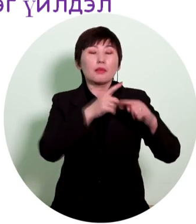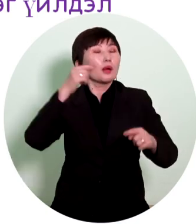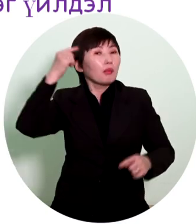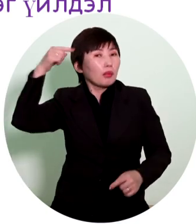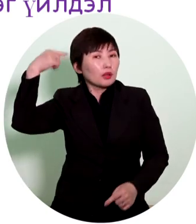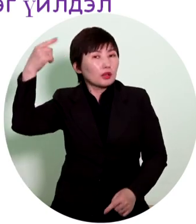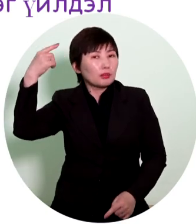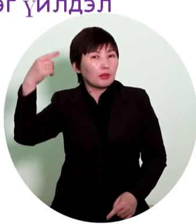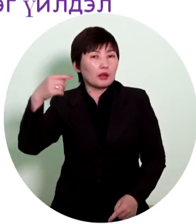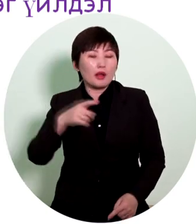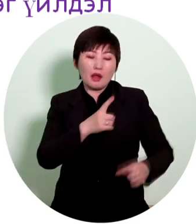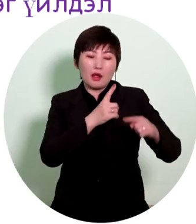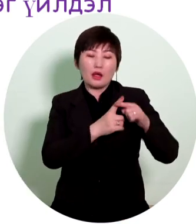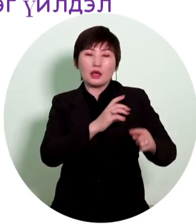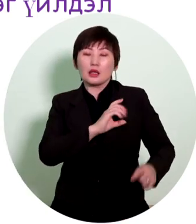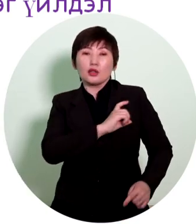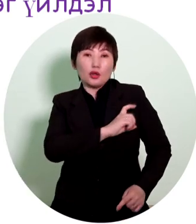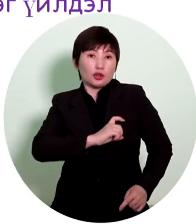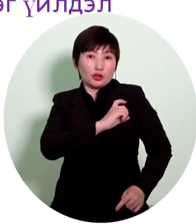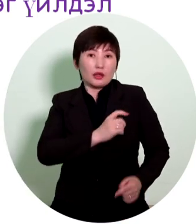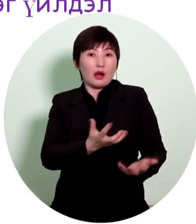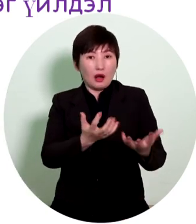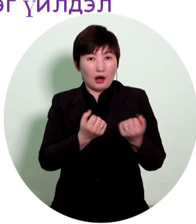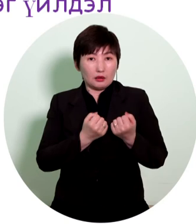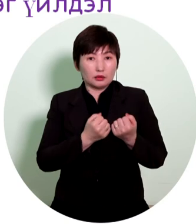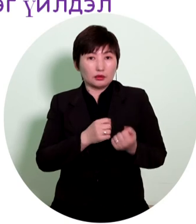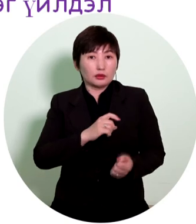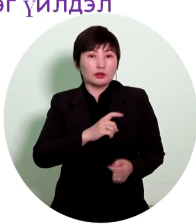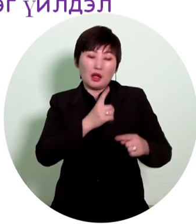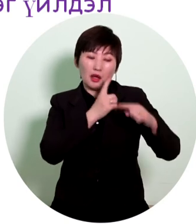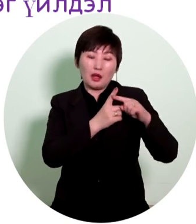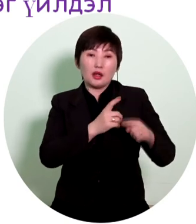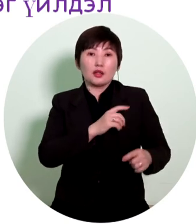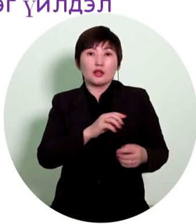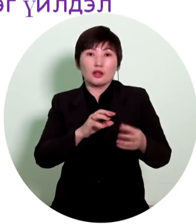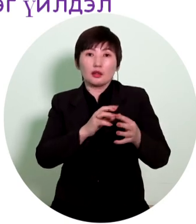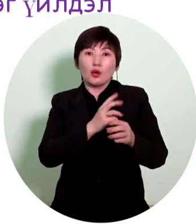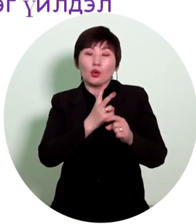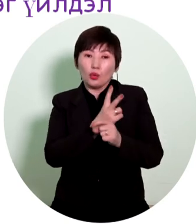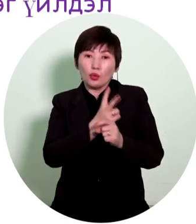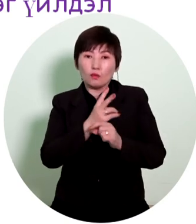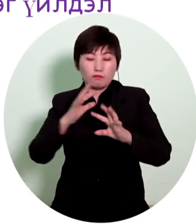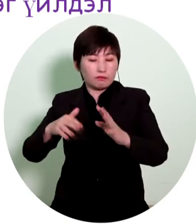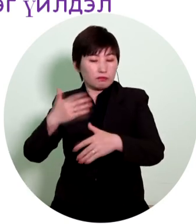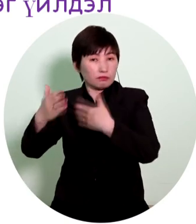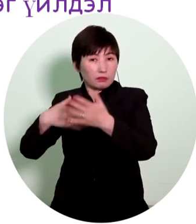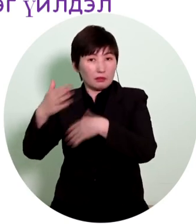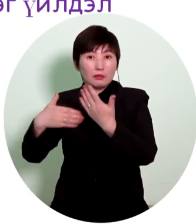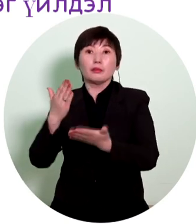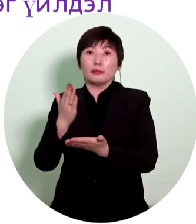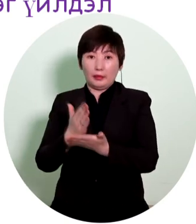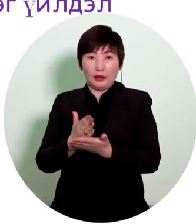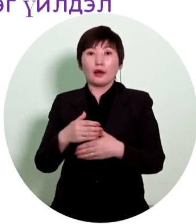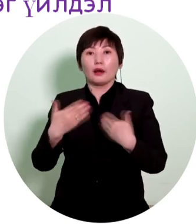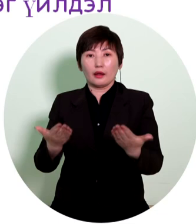маань хүнд эрэг сэтгэл хөдлөлийг авчирдаг, эрэг сэтгэл хөдлөлд эрэг үйлдэлт хүргэдэг гэдгийг хүүхдүүдэд өдөр тутмынхаа амьдралд